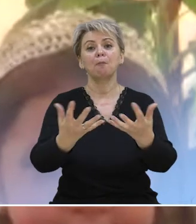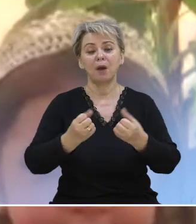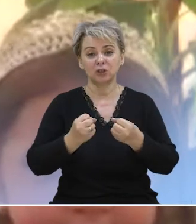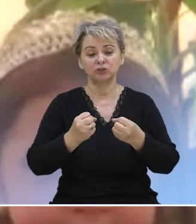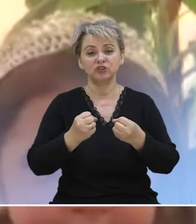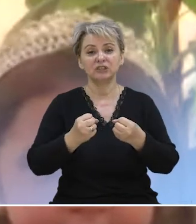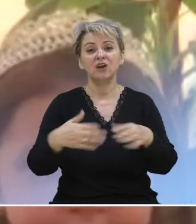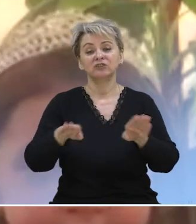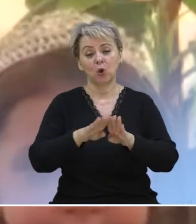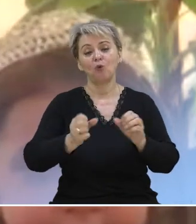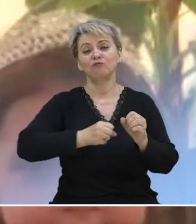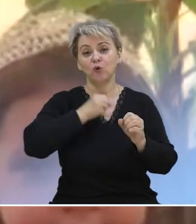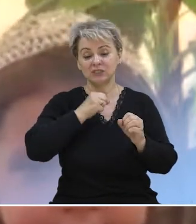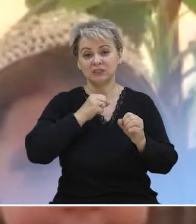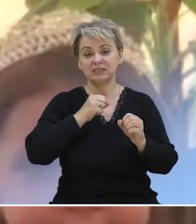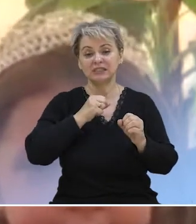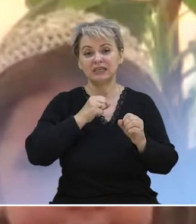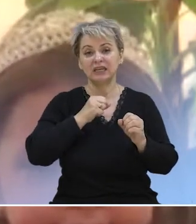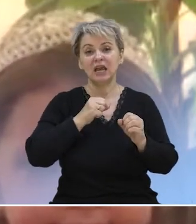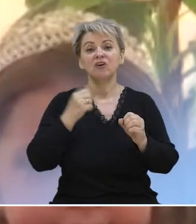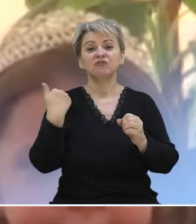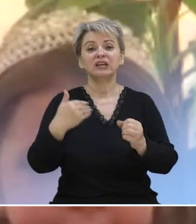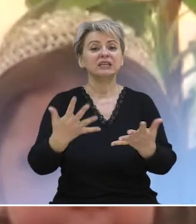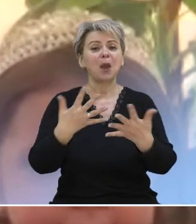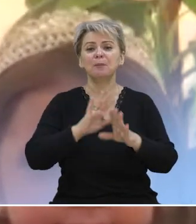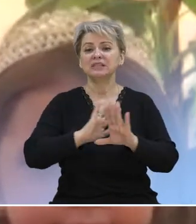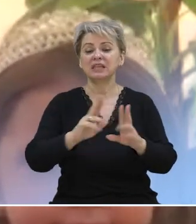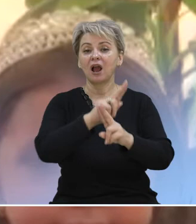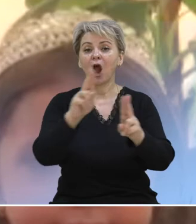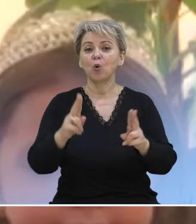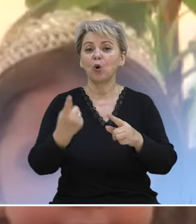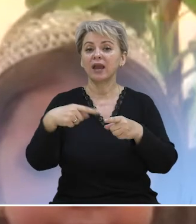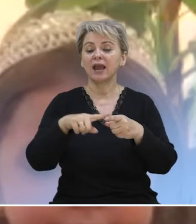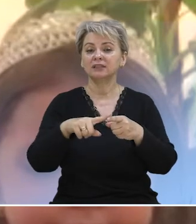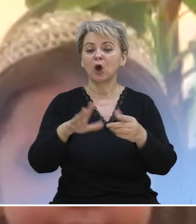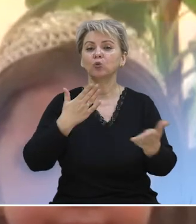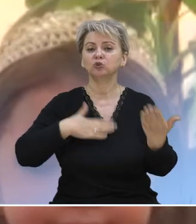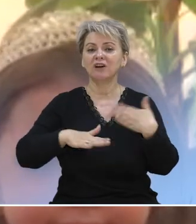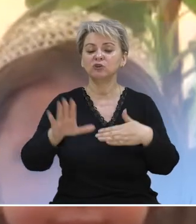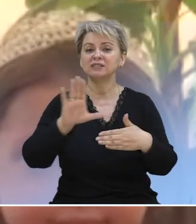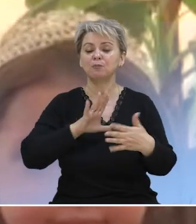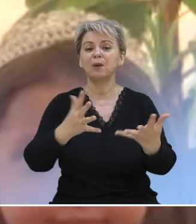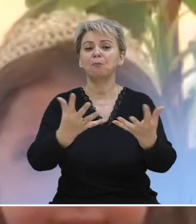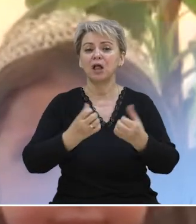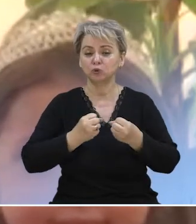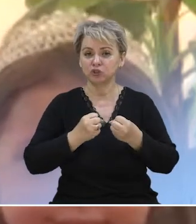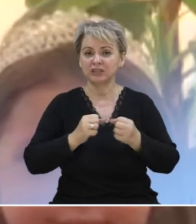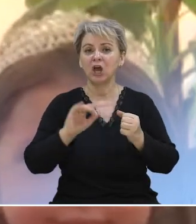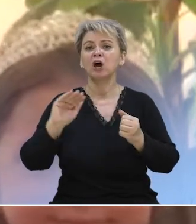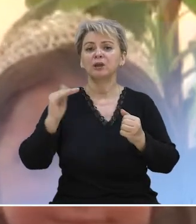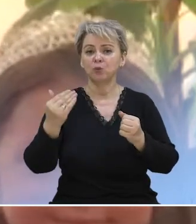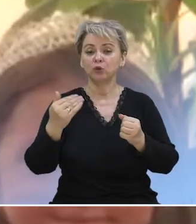уже получать в столь юном возрасте. Вы даже себе не представляете, какое удовольствие